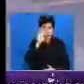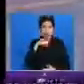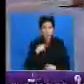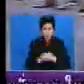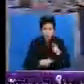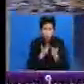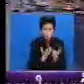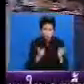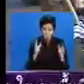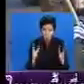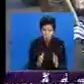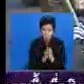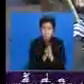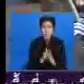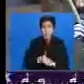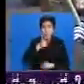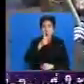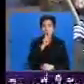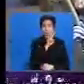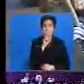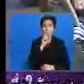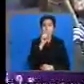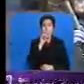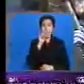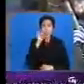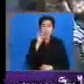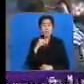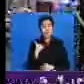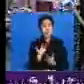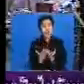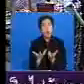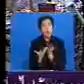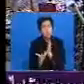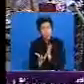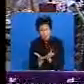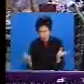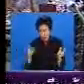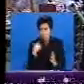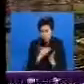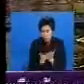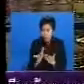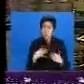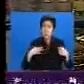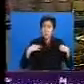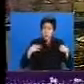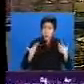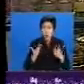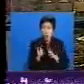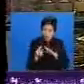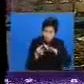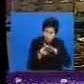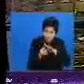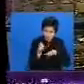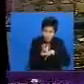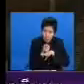268ล้านบาทและยังมีสินค้าอีกมากที่รอให้ประชาชนเข้ามาเลือกซื้อทั้งเสื้อผ้าเครื่องประดับของตก